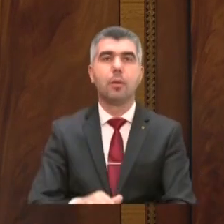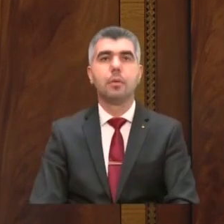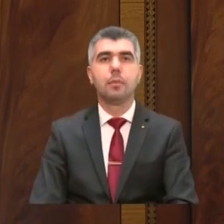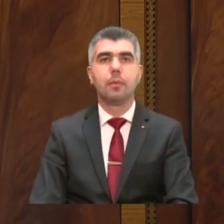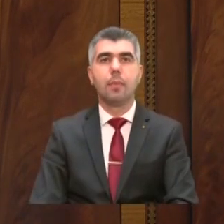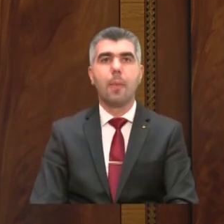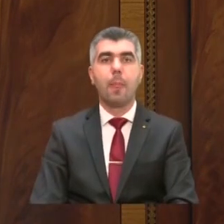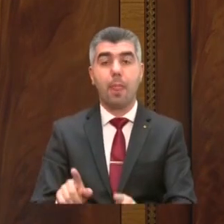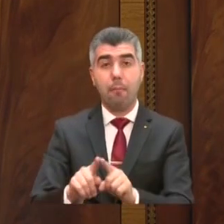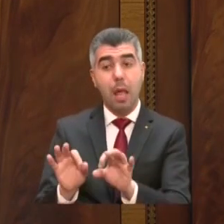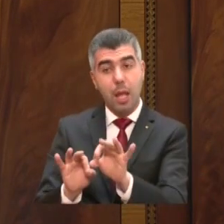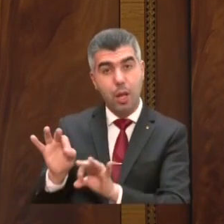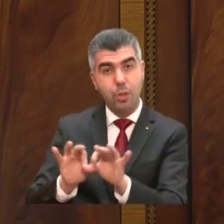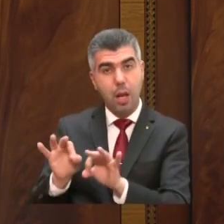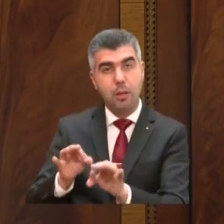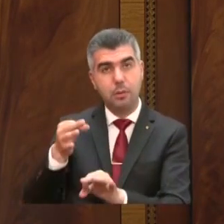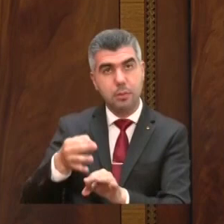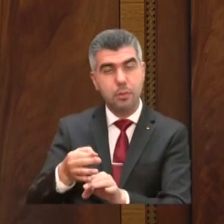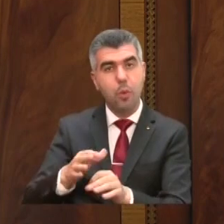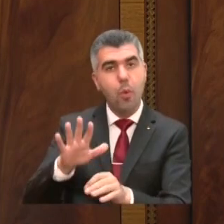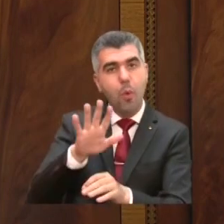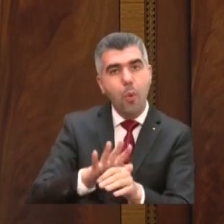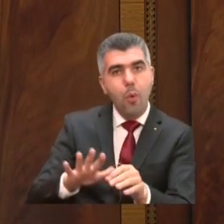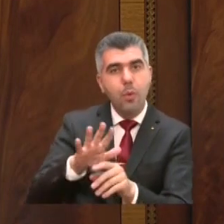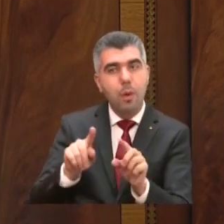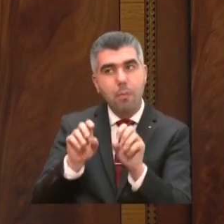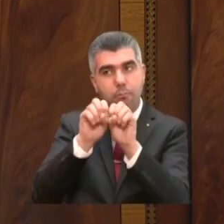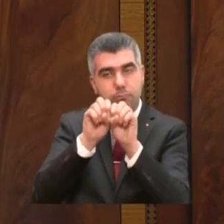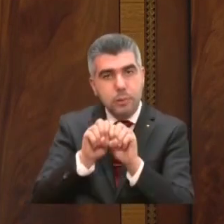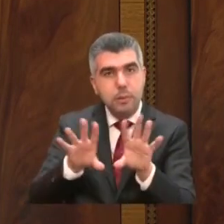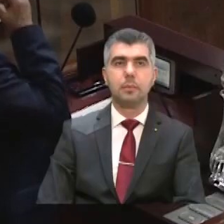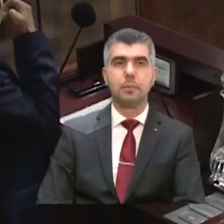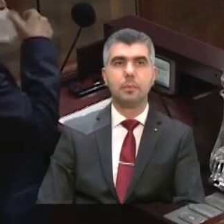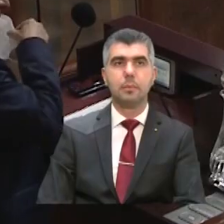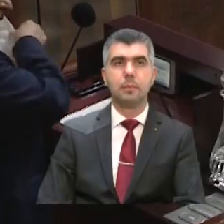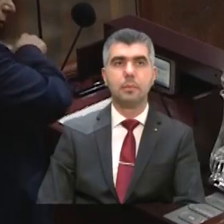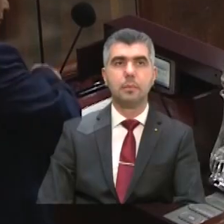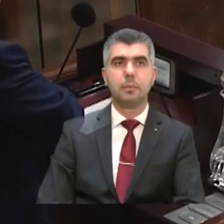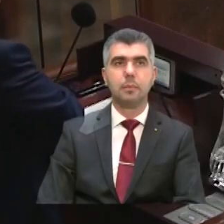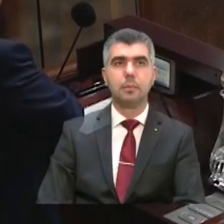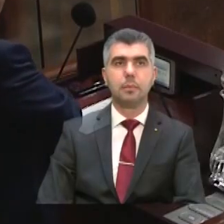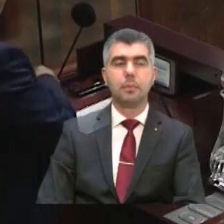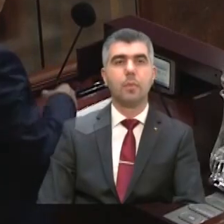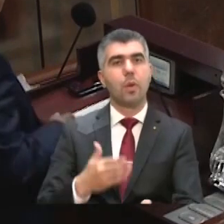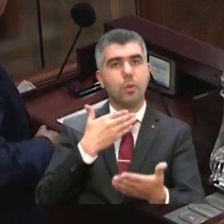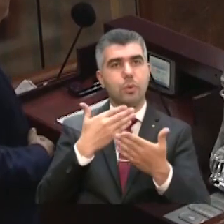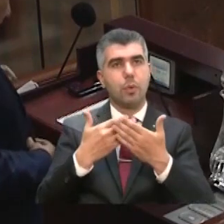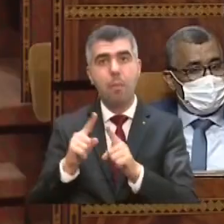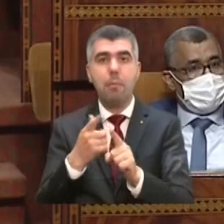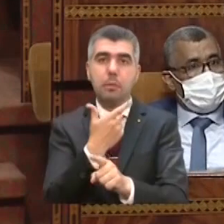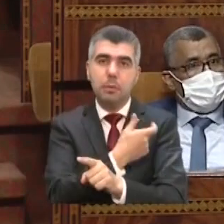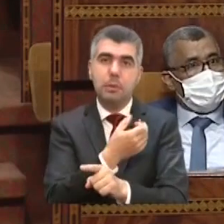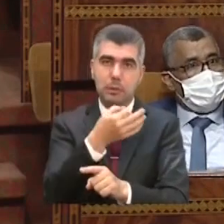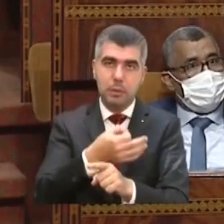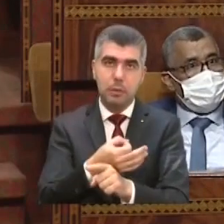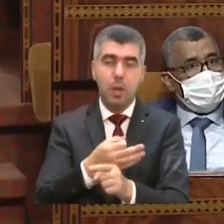mesure permettra sans doute d'éviter la propagation et la transmission du virus par les non vaccinés une nécessité vitale car